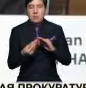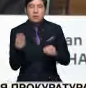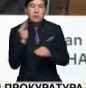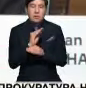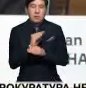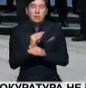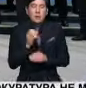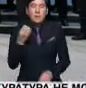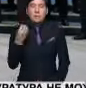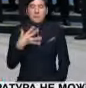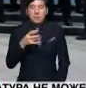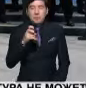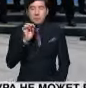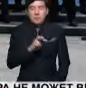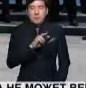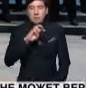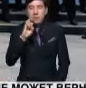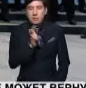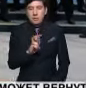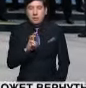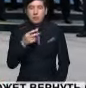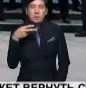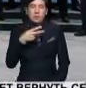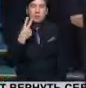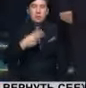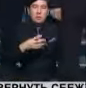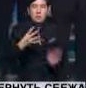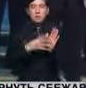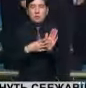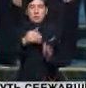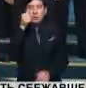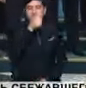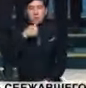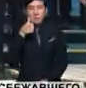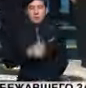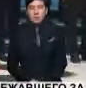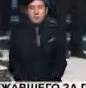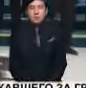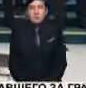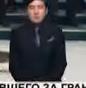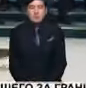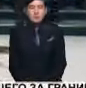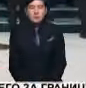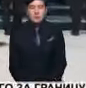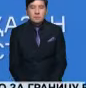150 миллиардов долларов прямых иностранных инвестиций к 2029 году. Дильназ